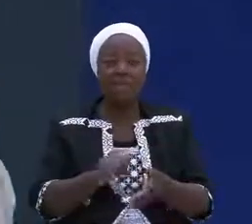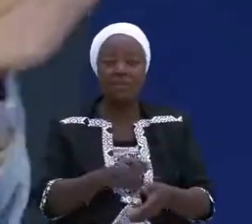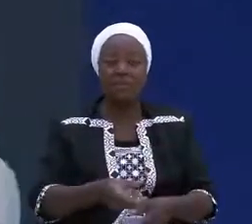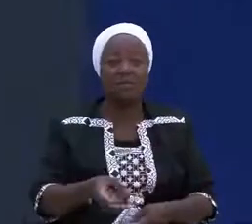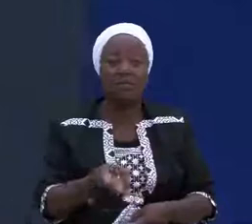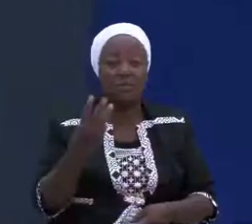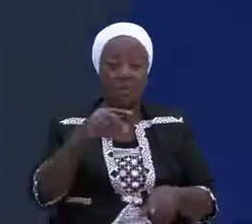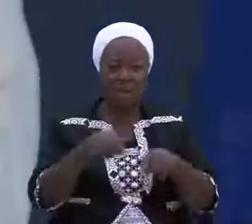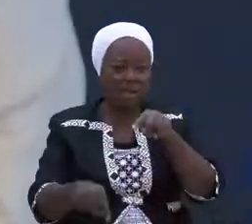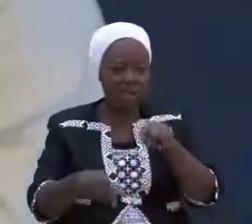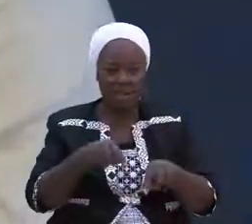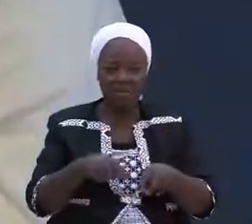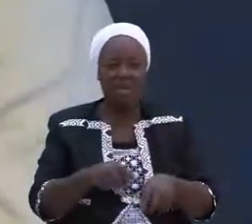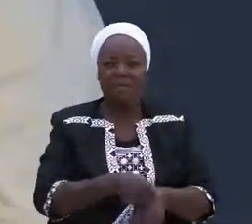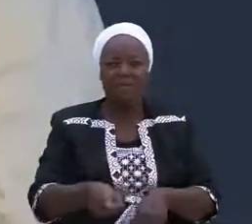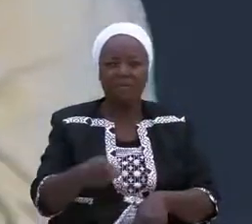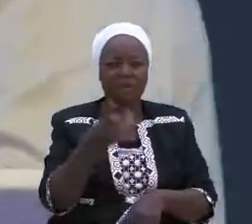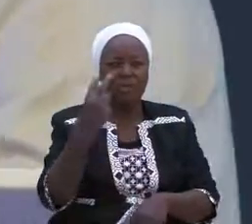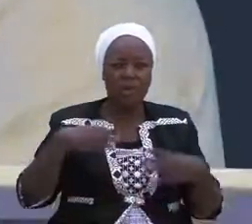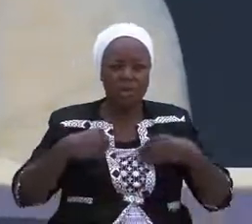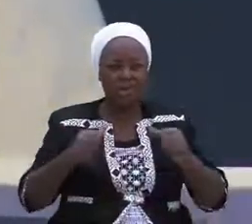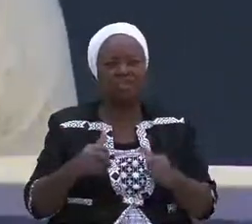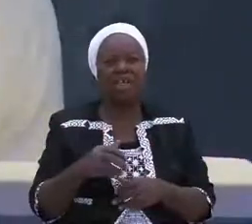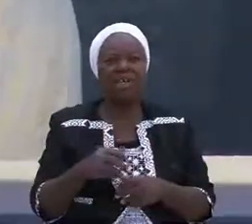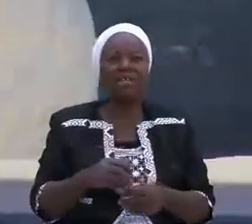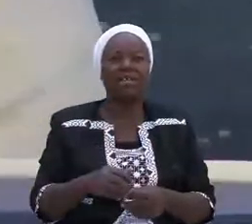Et de boiteux, fut guéri.